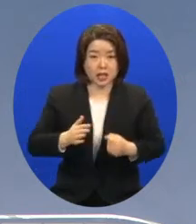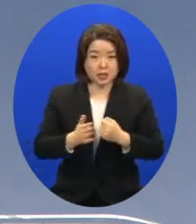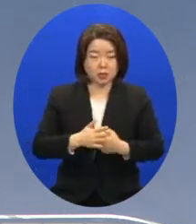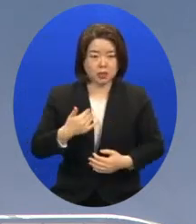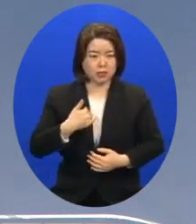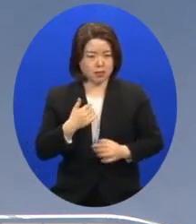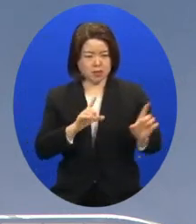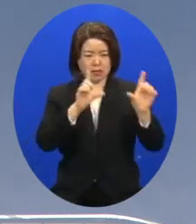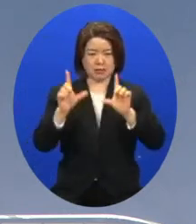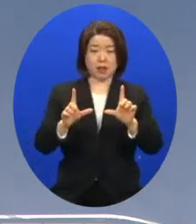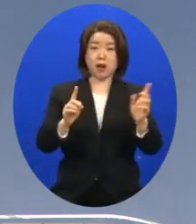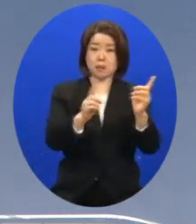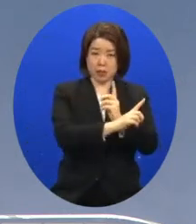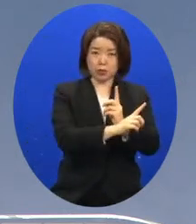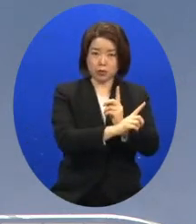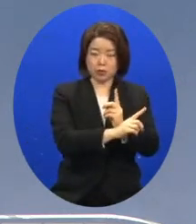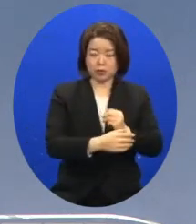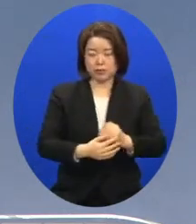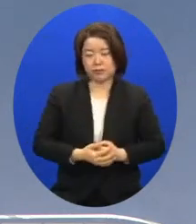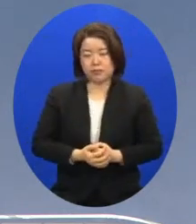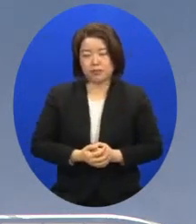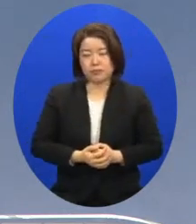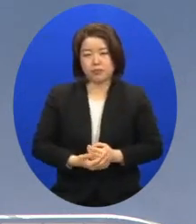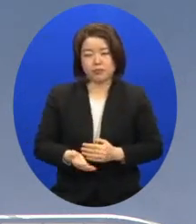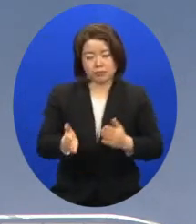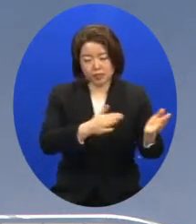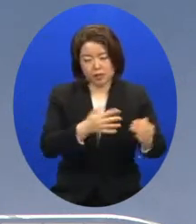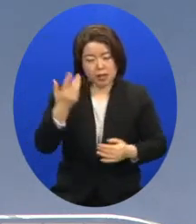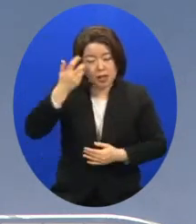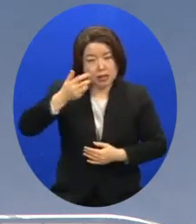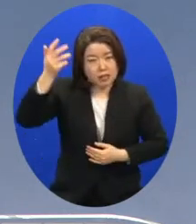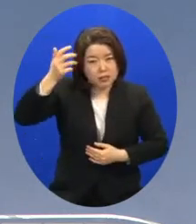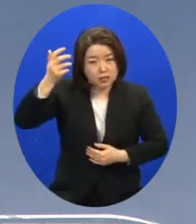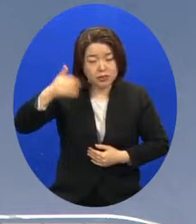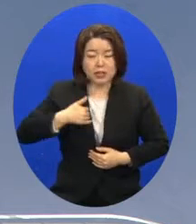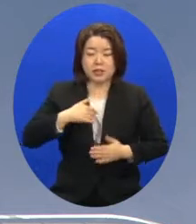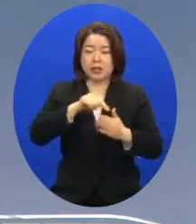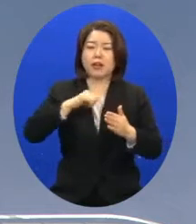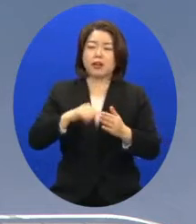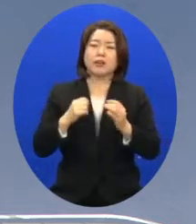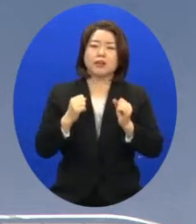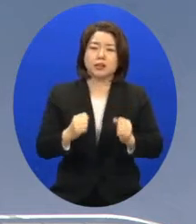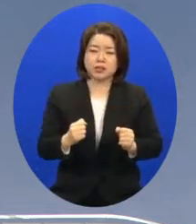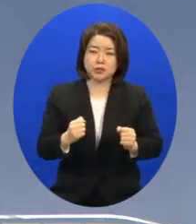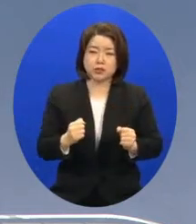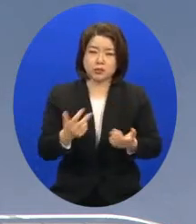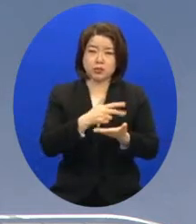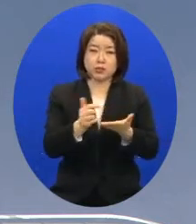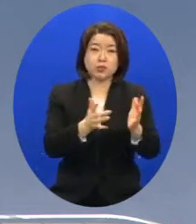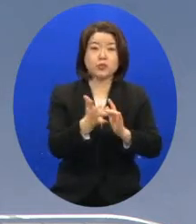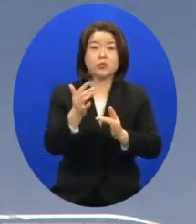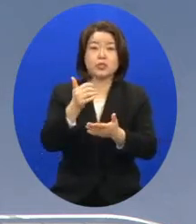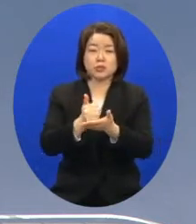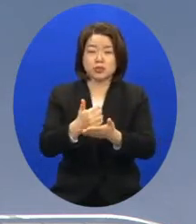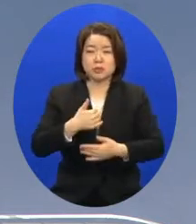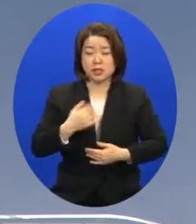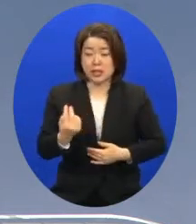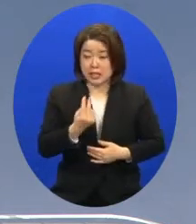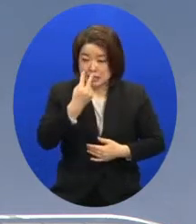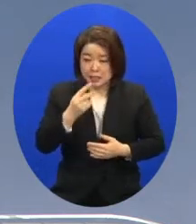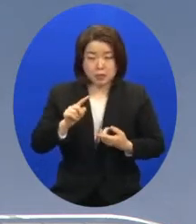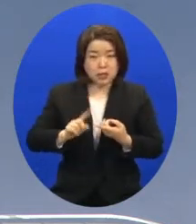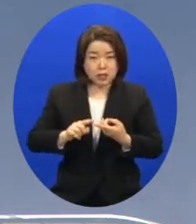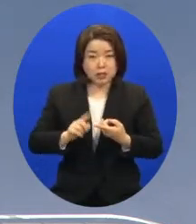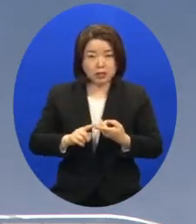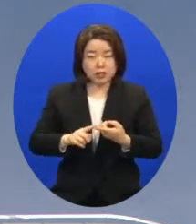가요 그때 성령께 소 내 안에 계시고 주 예수님이 내 생명이 싫어하는 걸